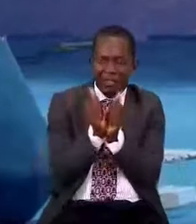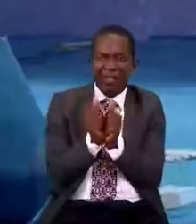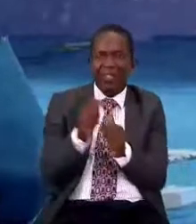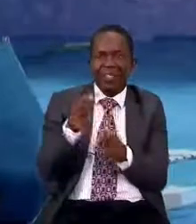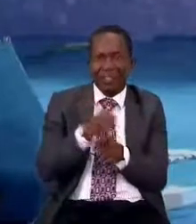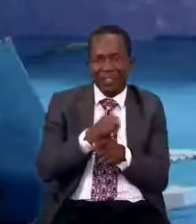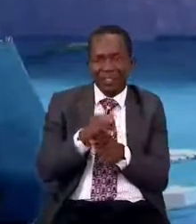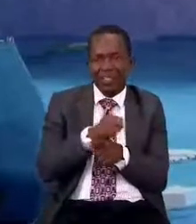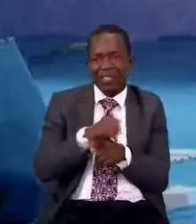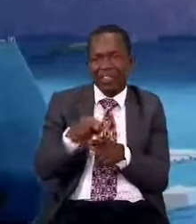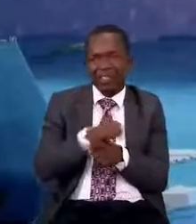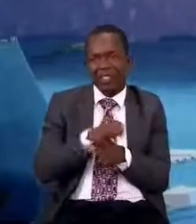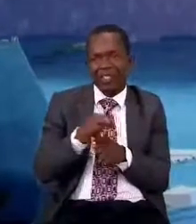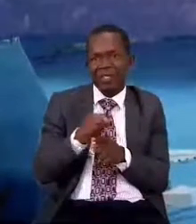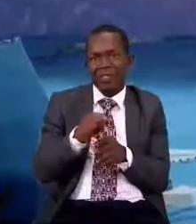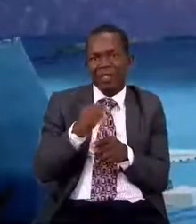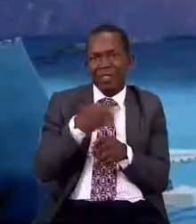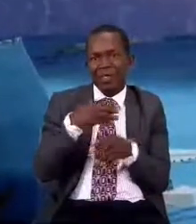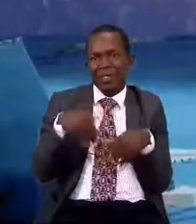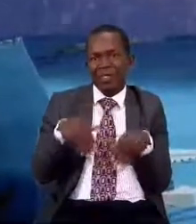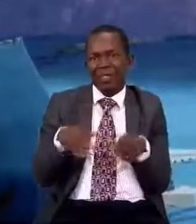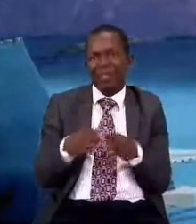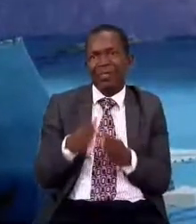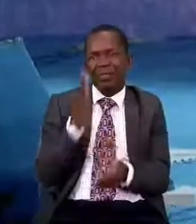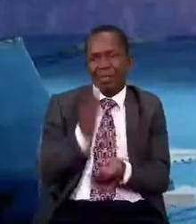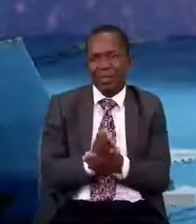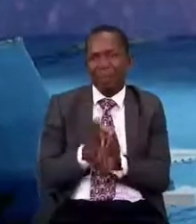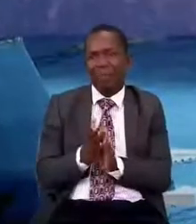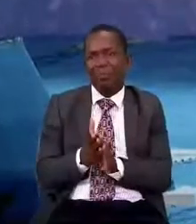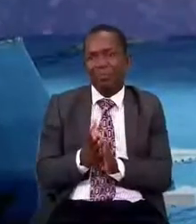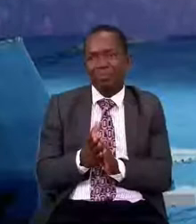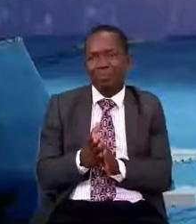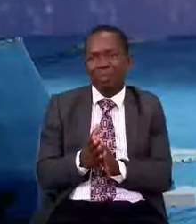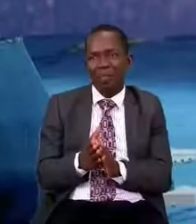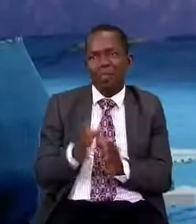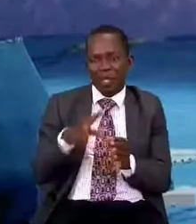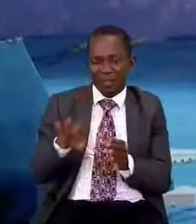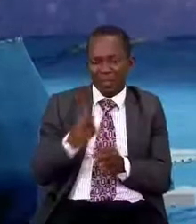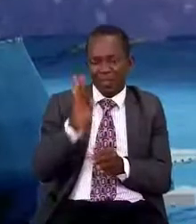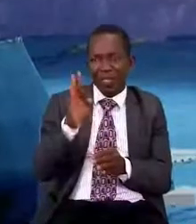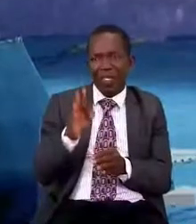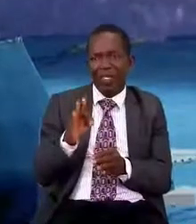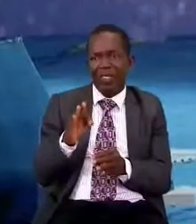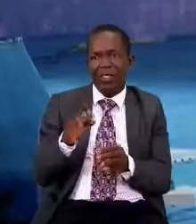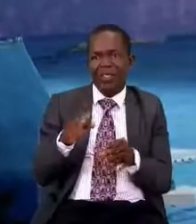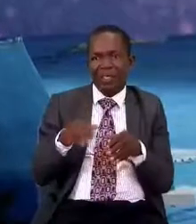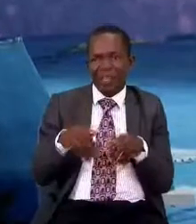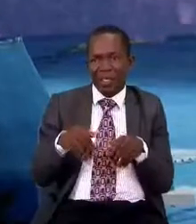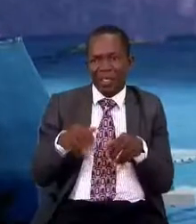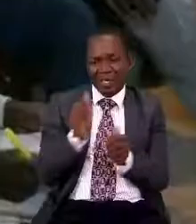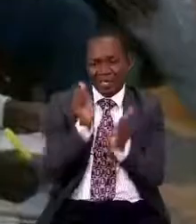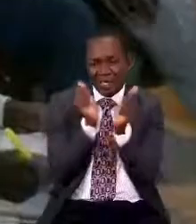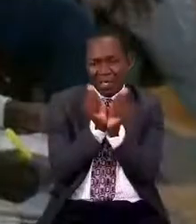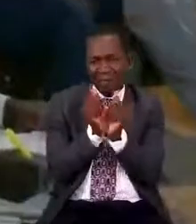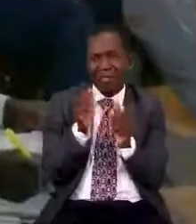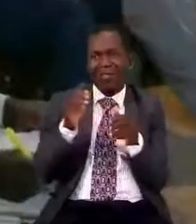prenne fin, physiquement, naturellement. Mais, spirituellement, la traite négrière, pour vous,